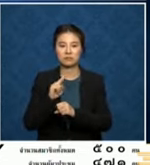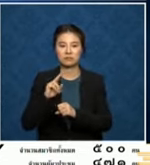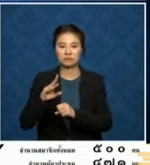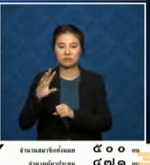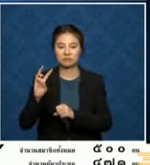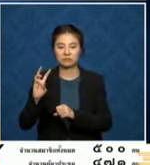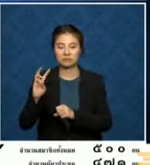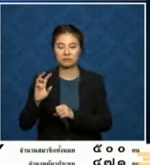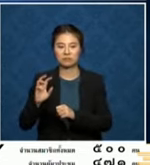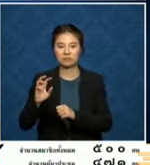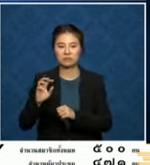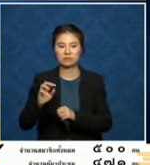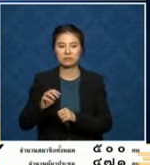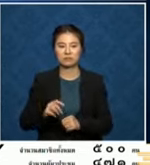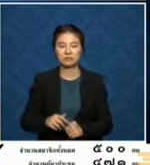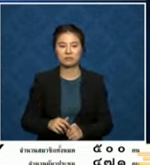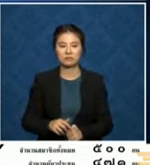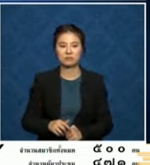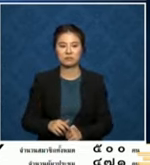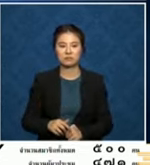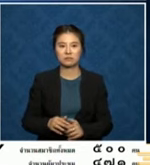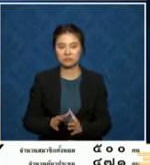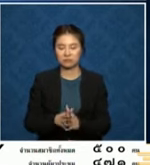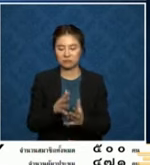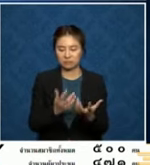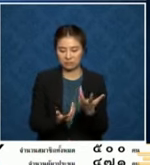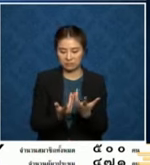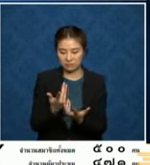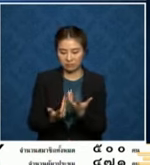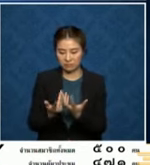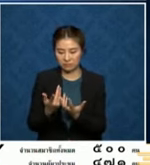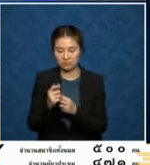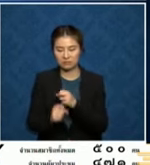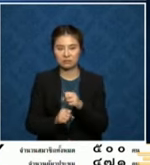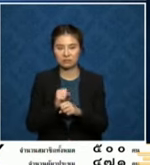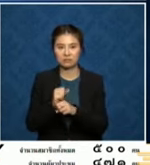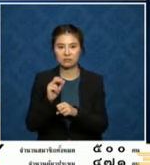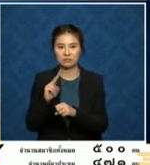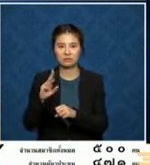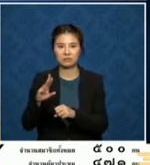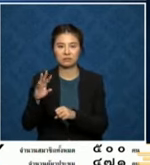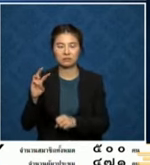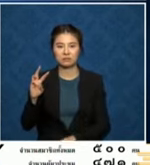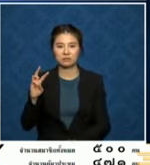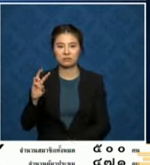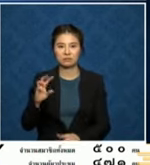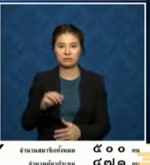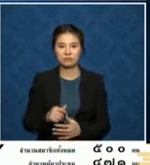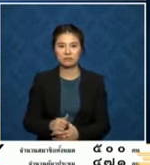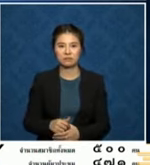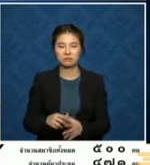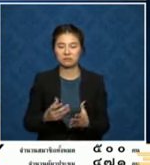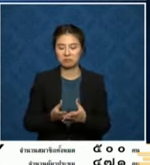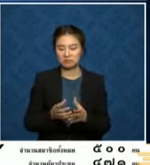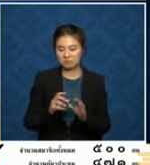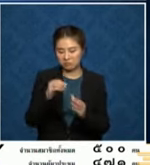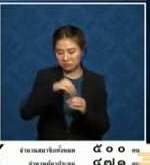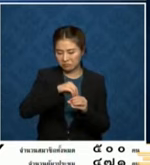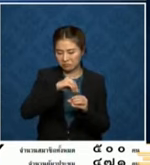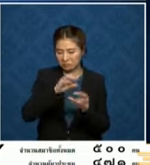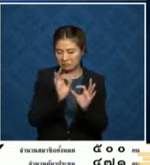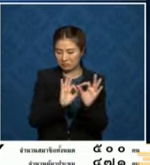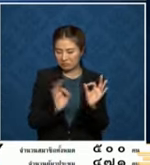ไปพางก่อนย่าพาสพารามันอยู่ปี66เหรอไม่เคยเห็นนะผมย้อนไปดูงบปี